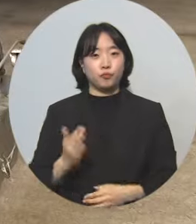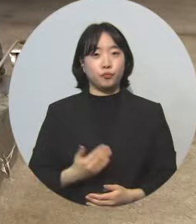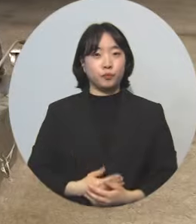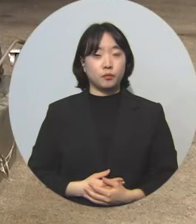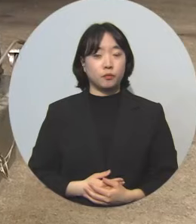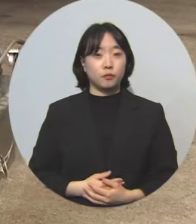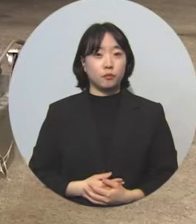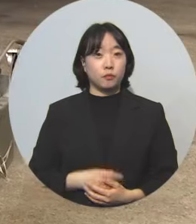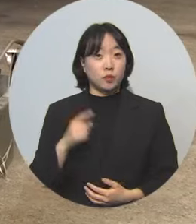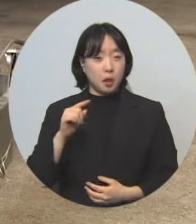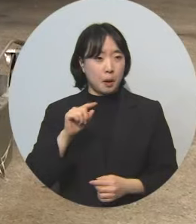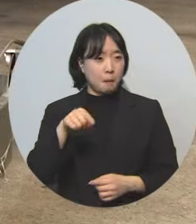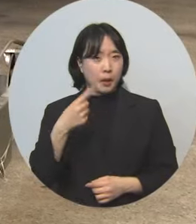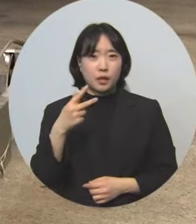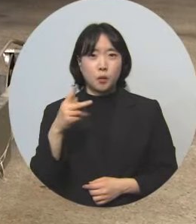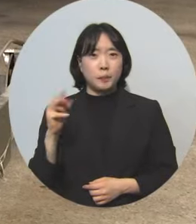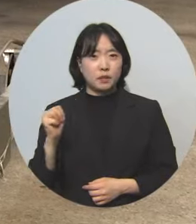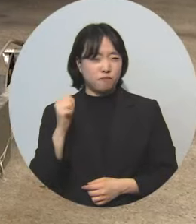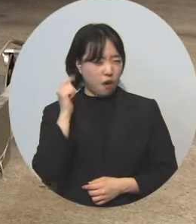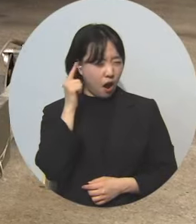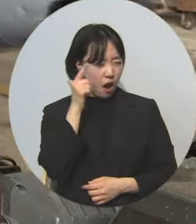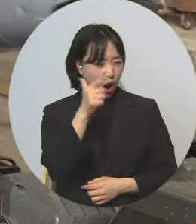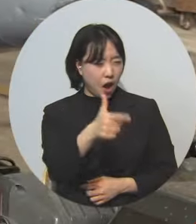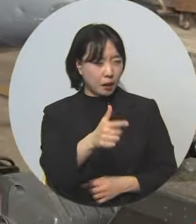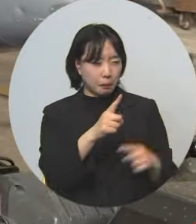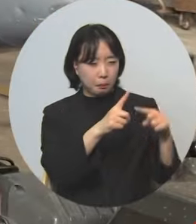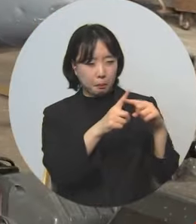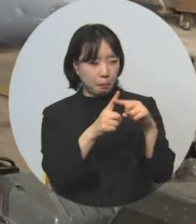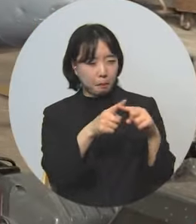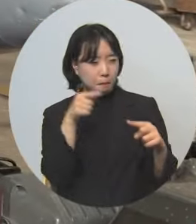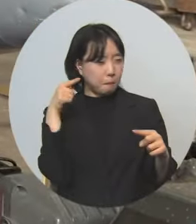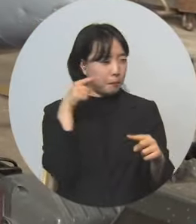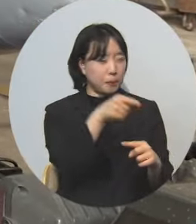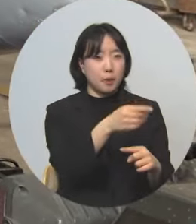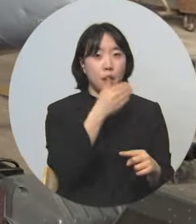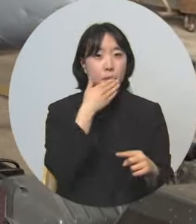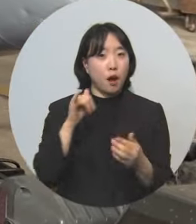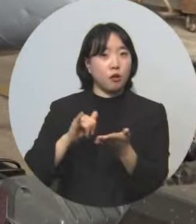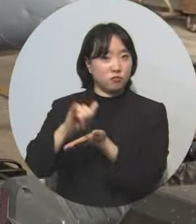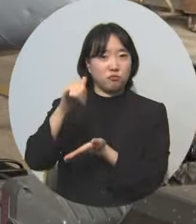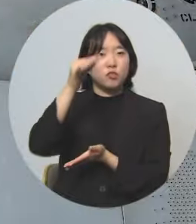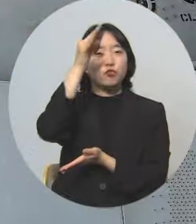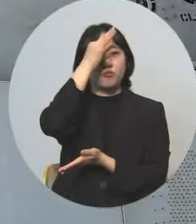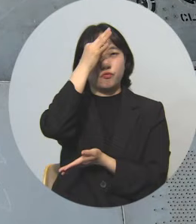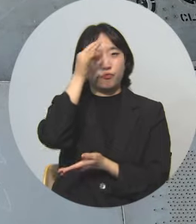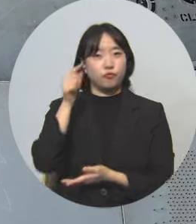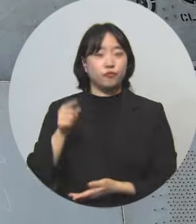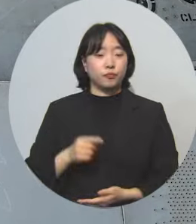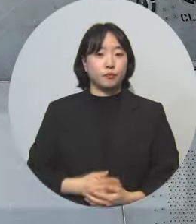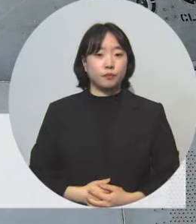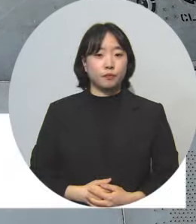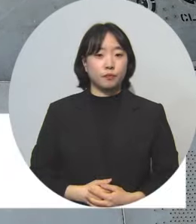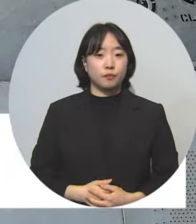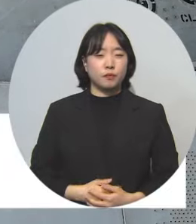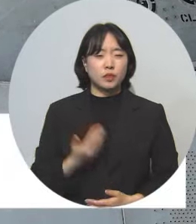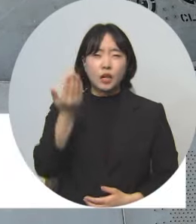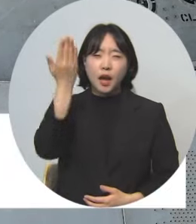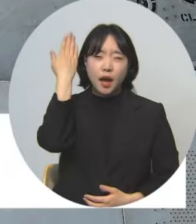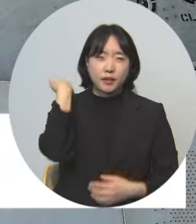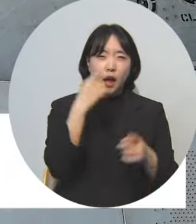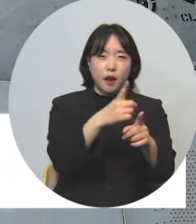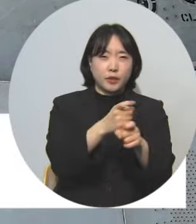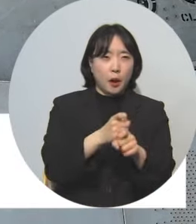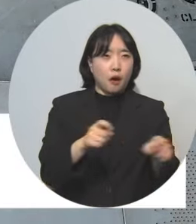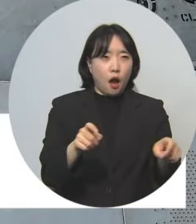표적을 1m 이내의 오차 범위로 정밀 타격할 수 있는 공대지 미사일입니다. 적들을 떨게 했던 하바이